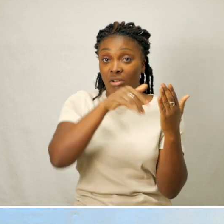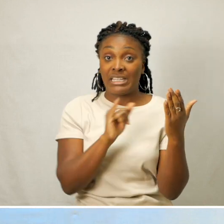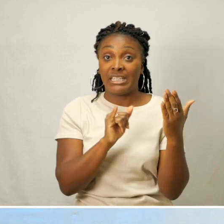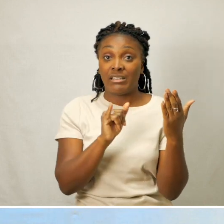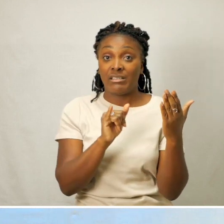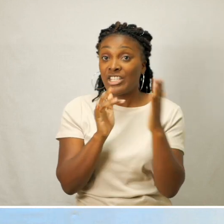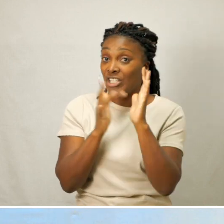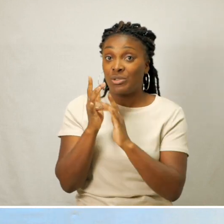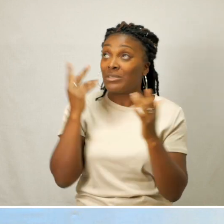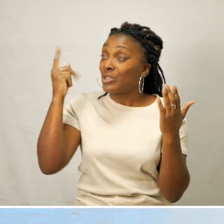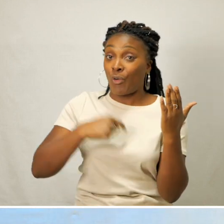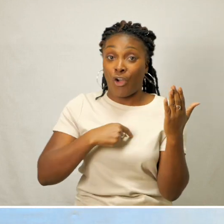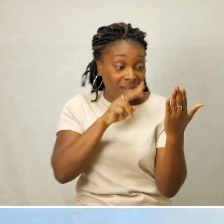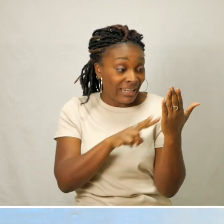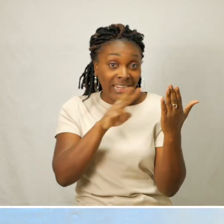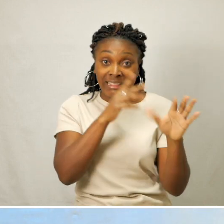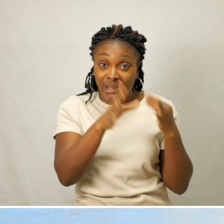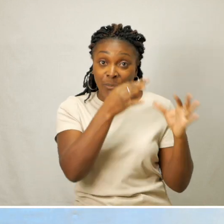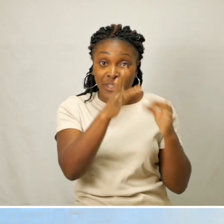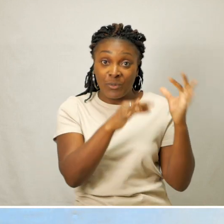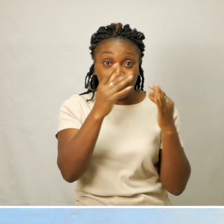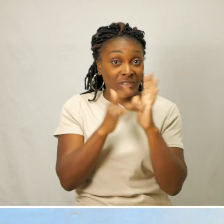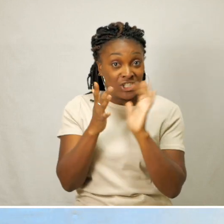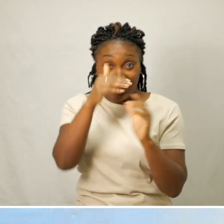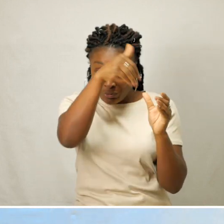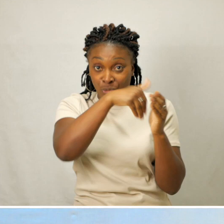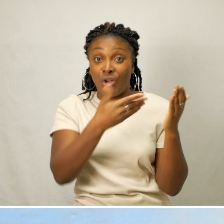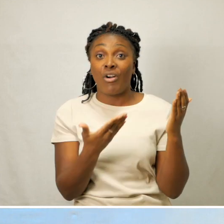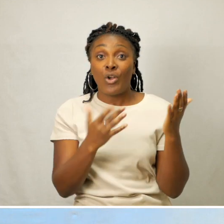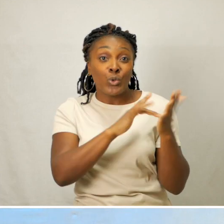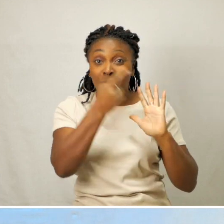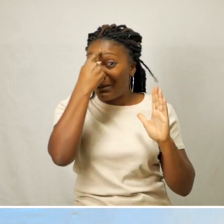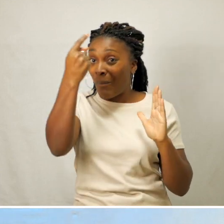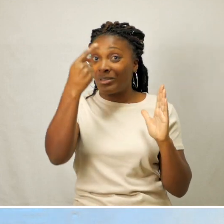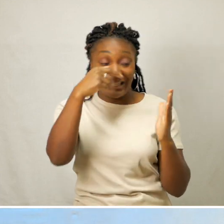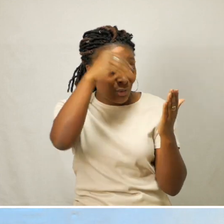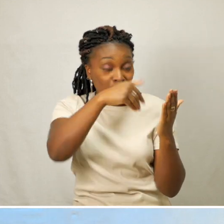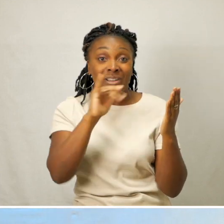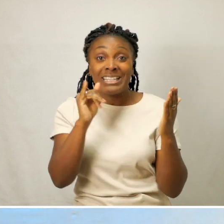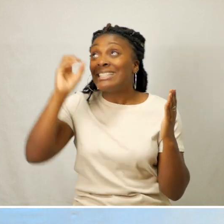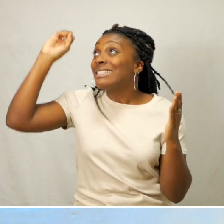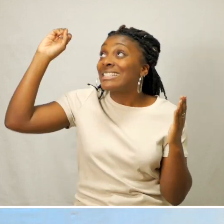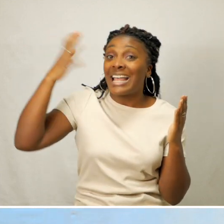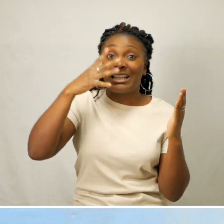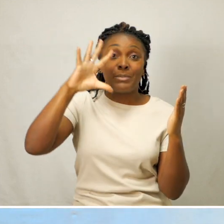son cœur que tu lis. Et toi, tu t'en aperçois pas. Mais les pensées qui sont là, c'est le Saint-Esprit qui les a